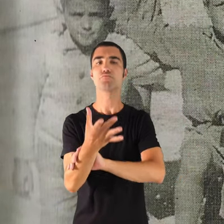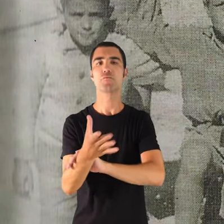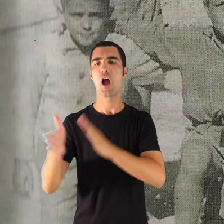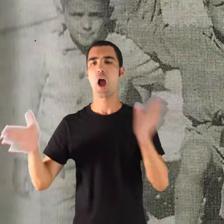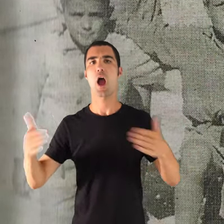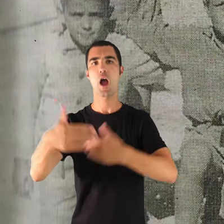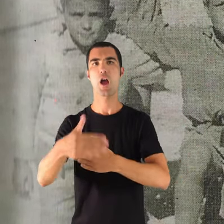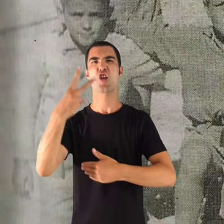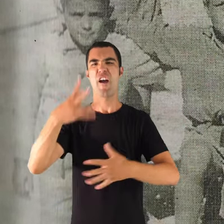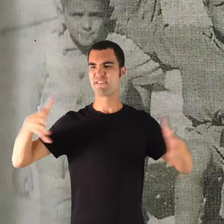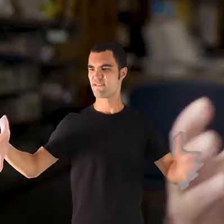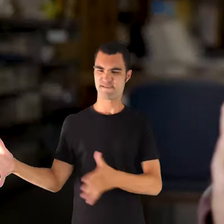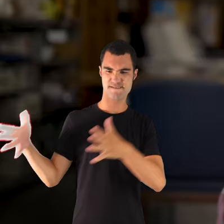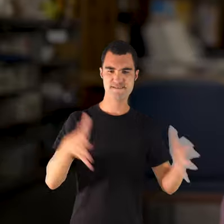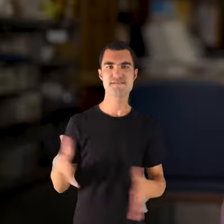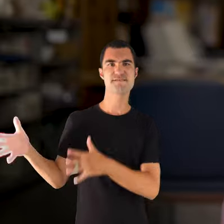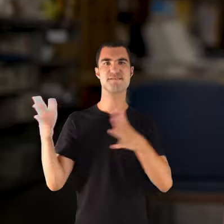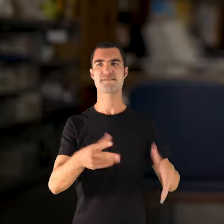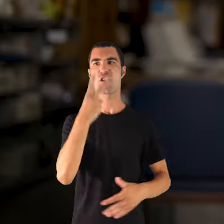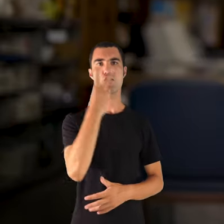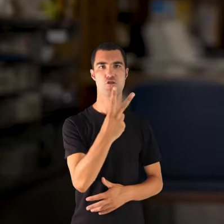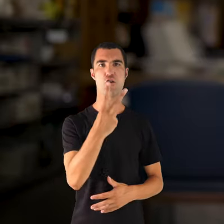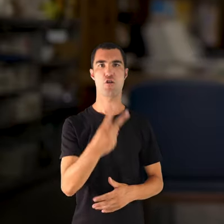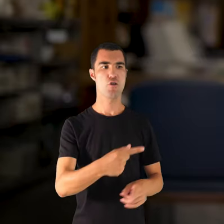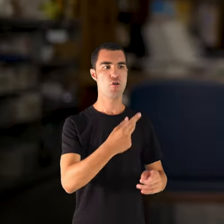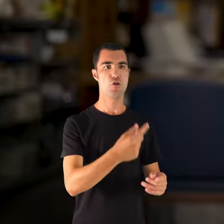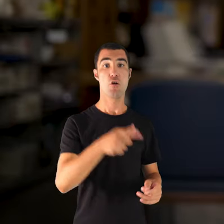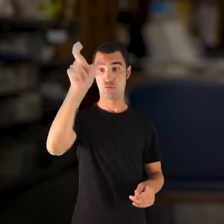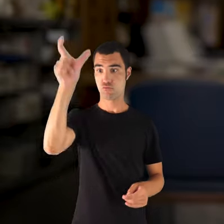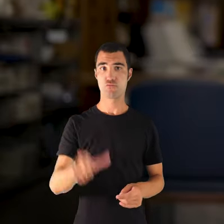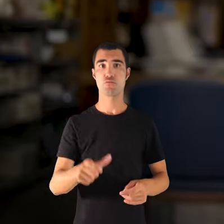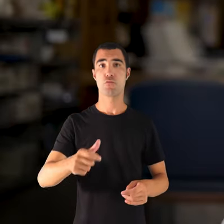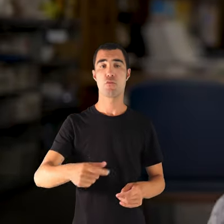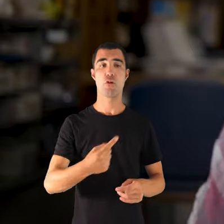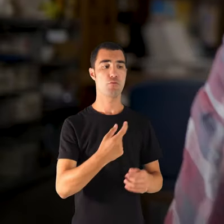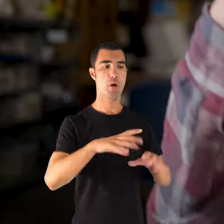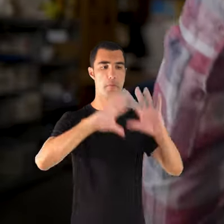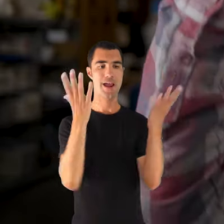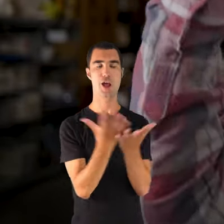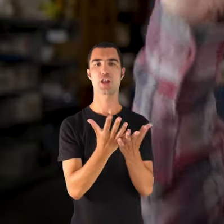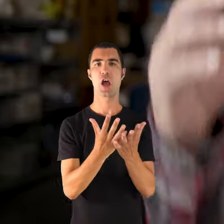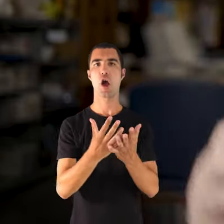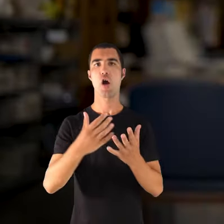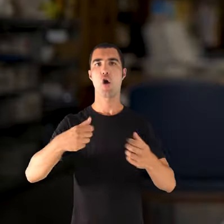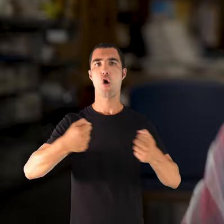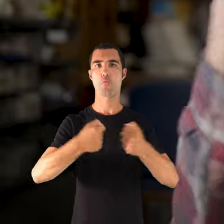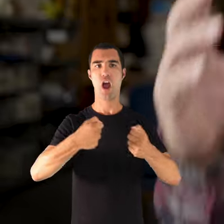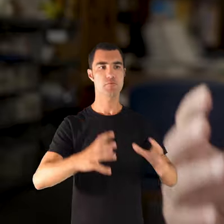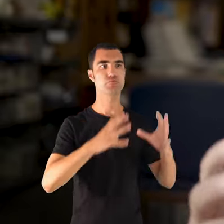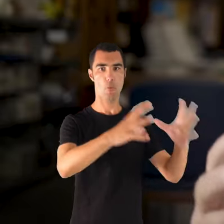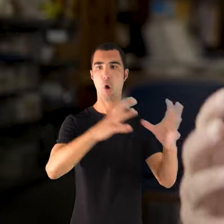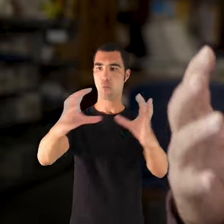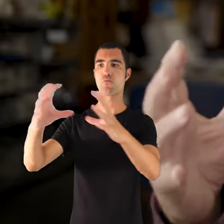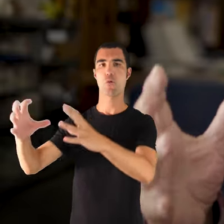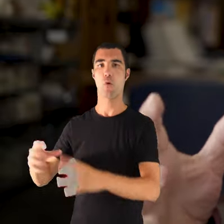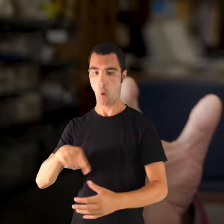me'n record, que després dels Reis, i cada lloc ens donen una pilota de goma, perquè per l'altre lloc ja era una